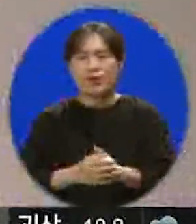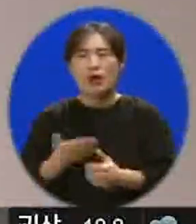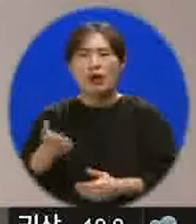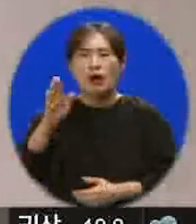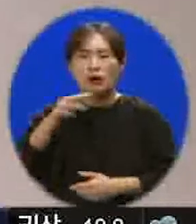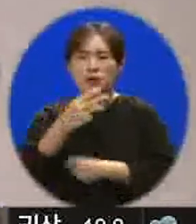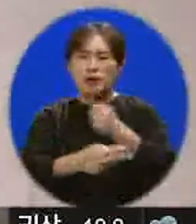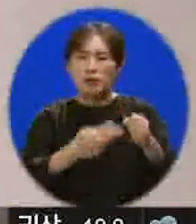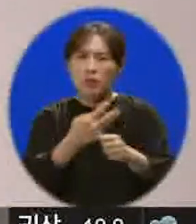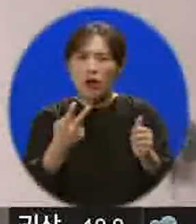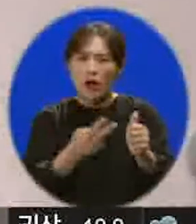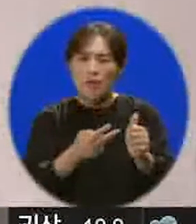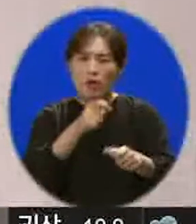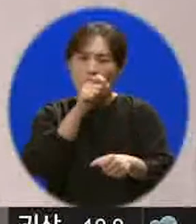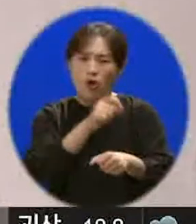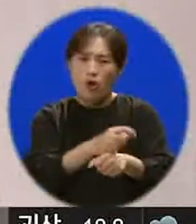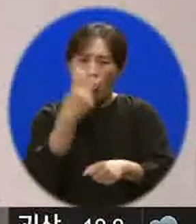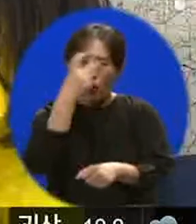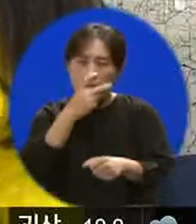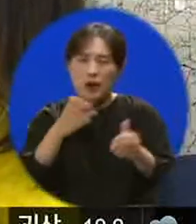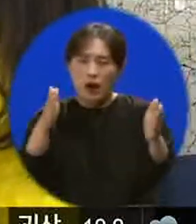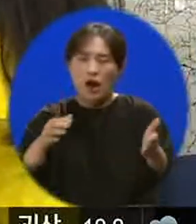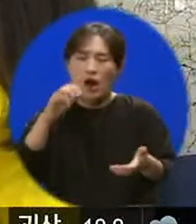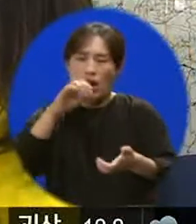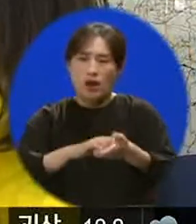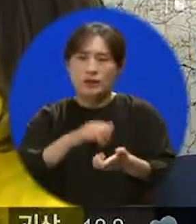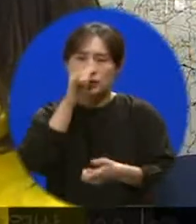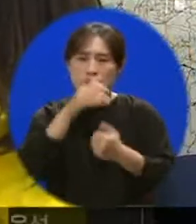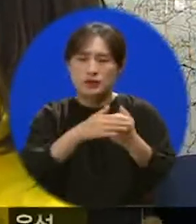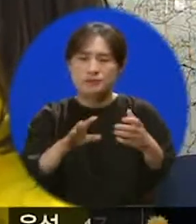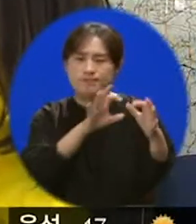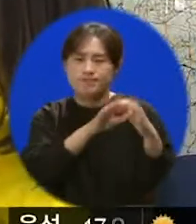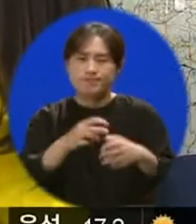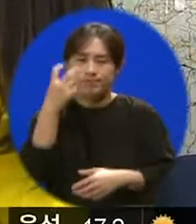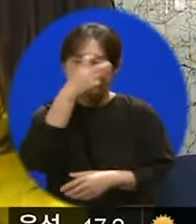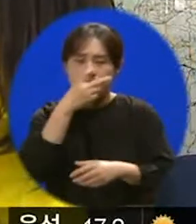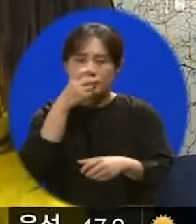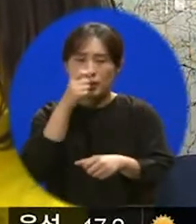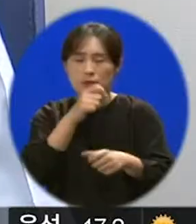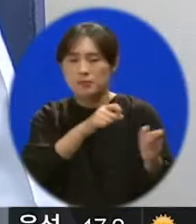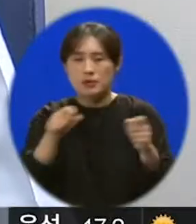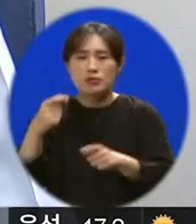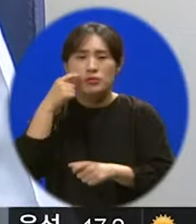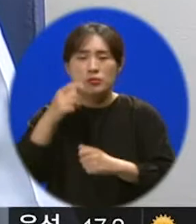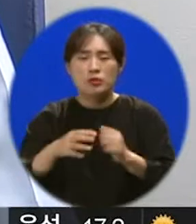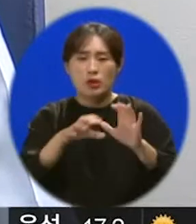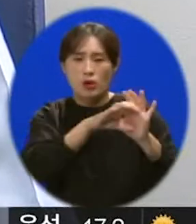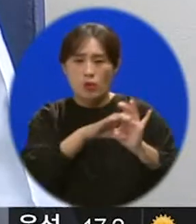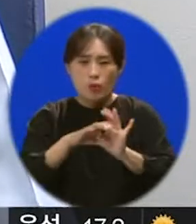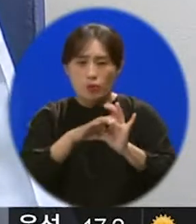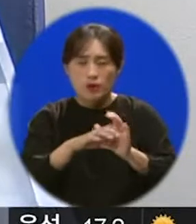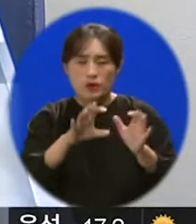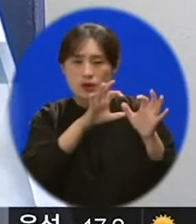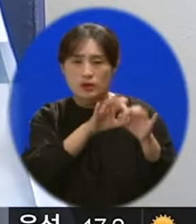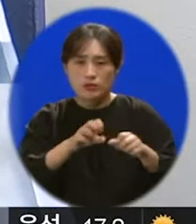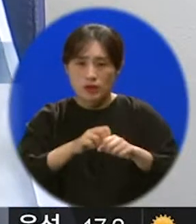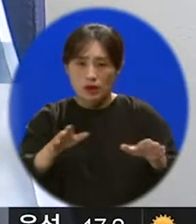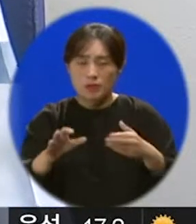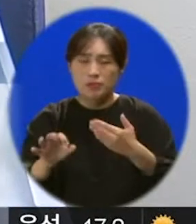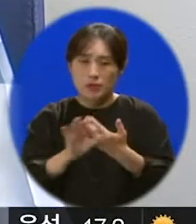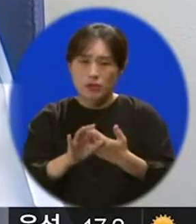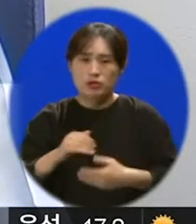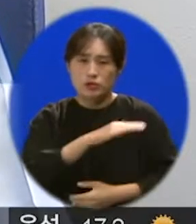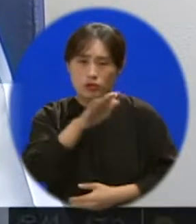하지만 3년의 행정 cu 때문에 감사 업무를 계속 미룰 수만은 없는 실정입니다 그 코로나가 좀더 지원된다고 되면 z 일이 다시